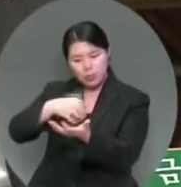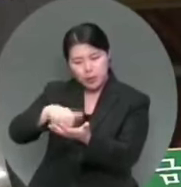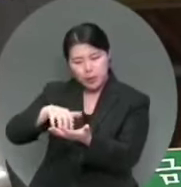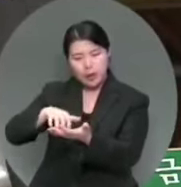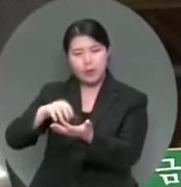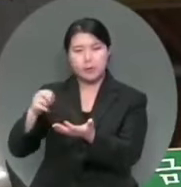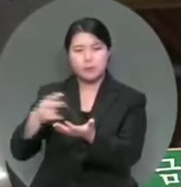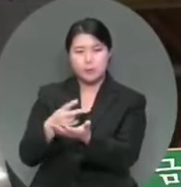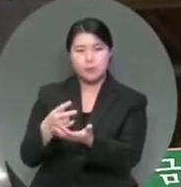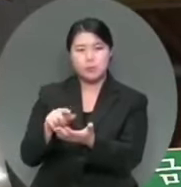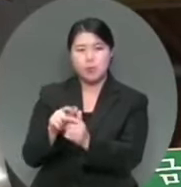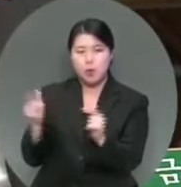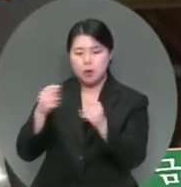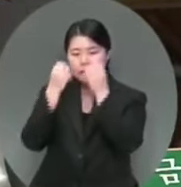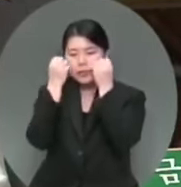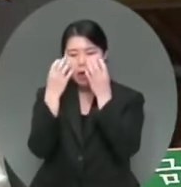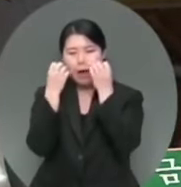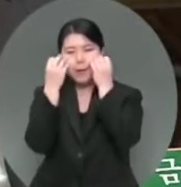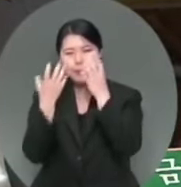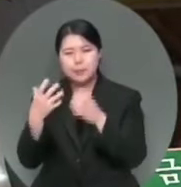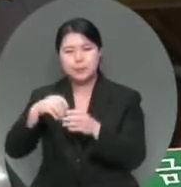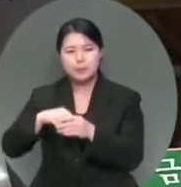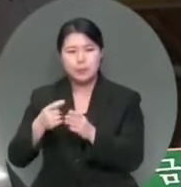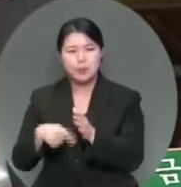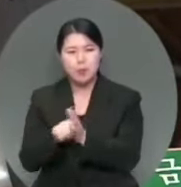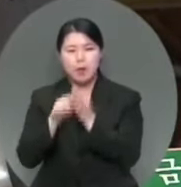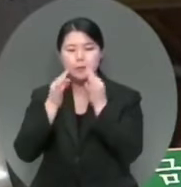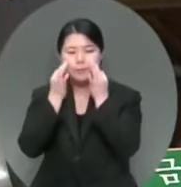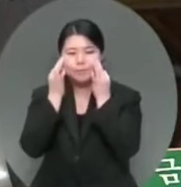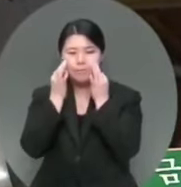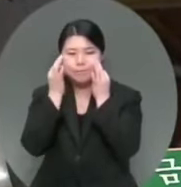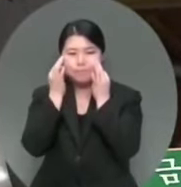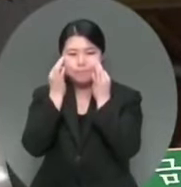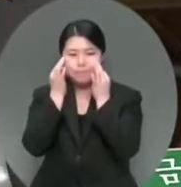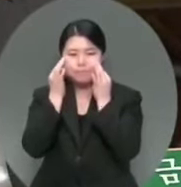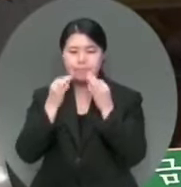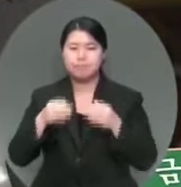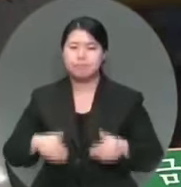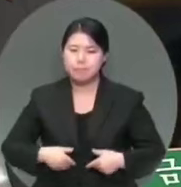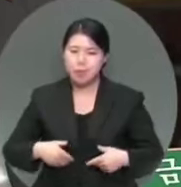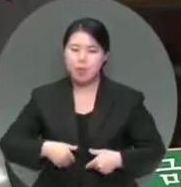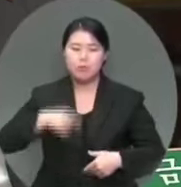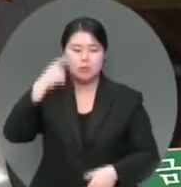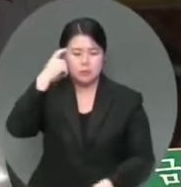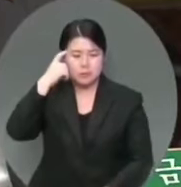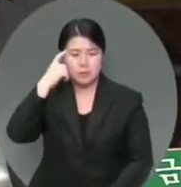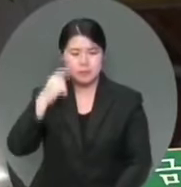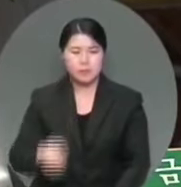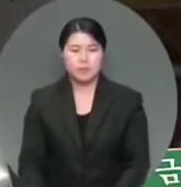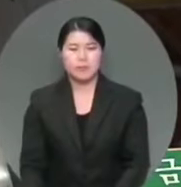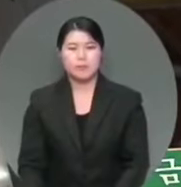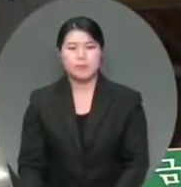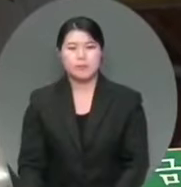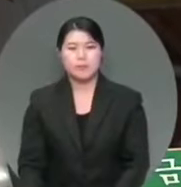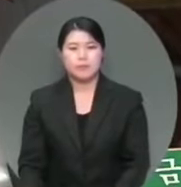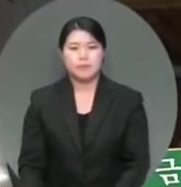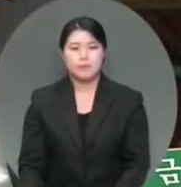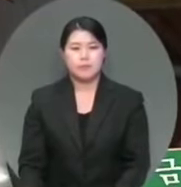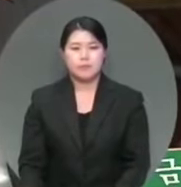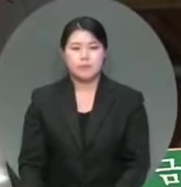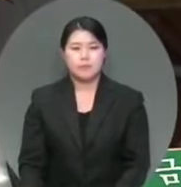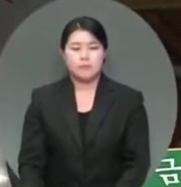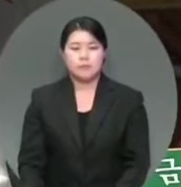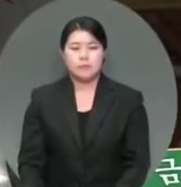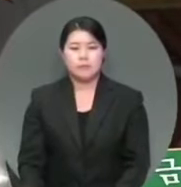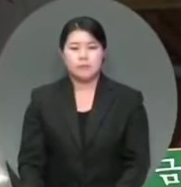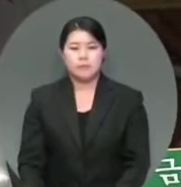더 최신 걸로 반영될 수 있도록 하는 그런 노력을 기울였으면 하는 좋겠다라는 생각을 다시 한번